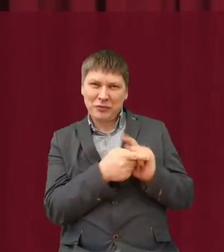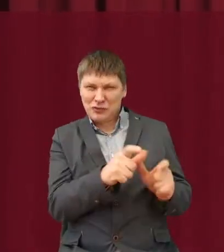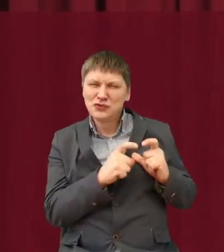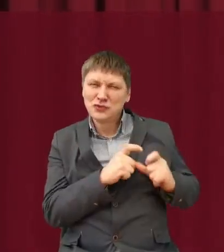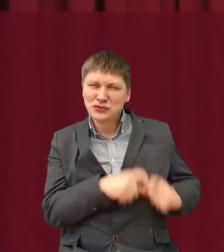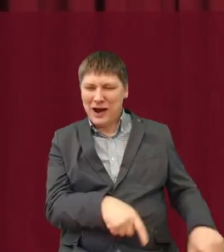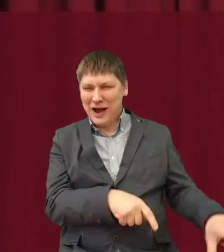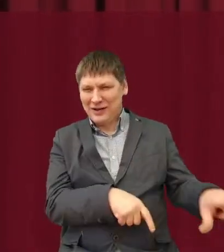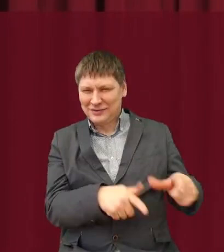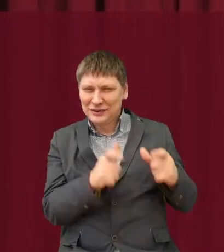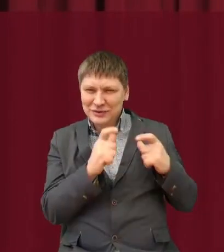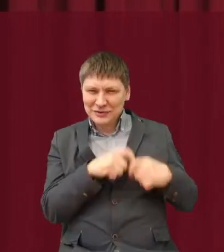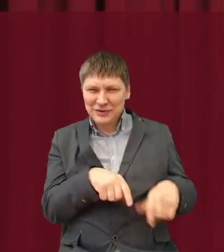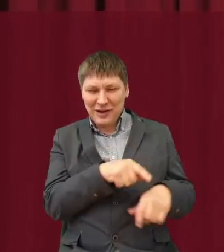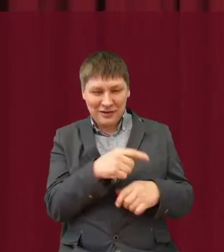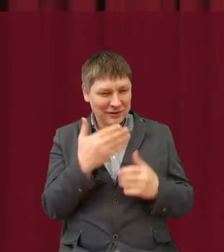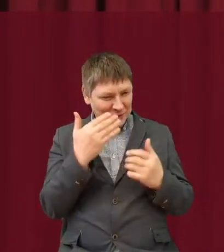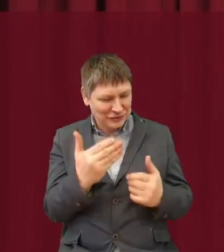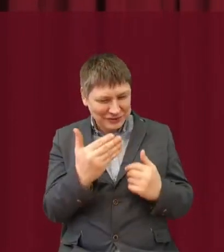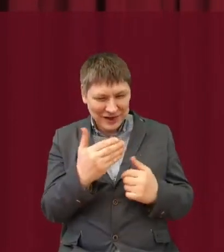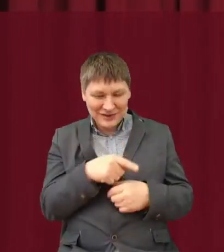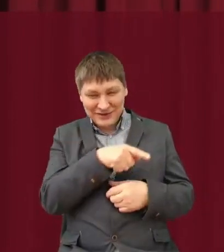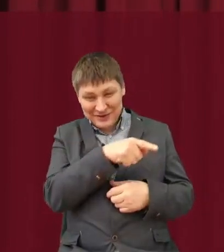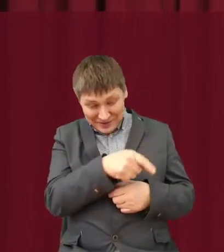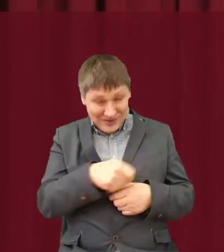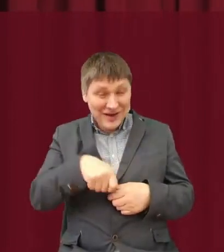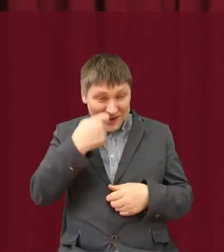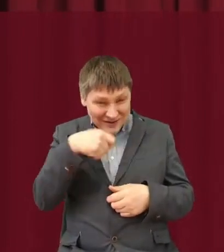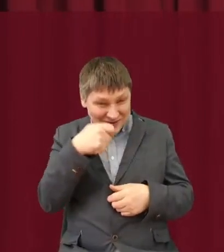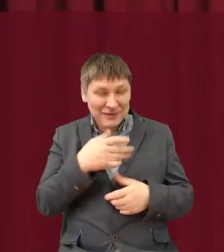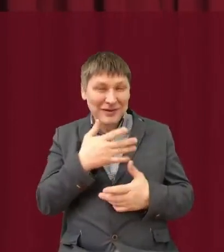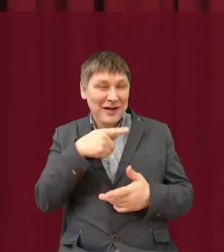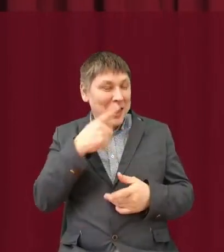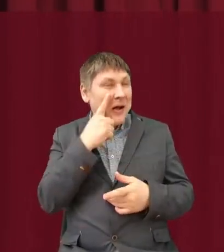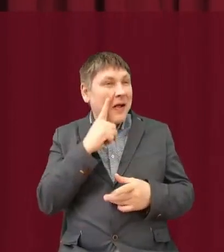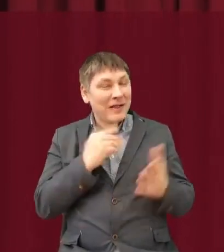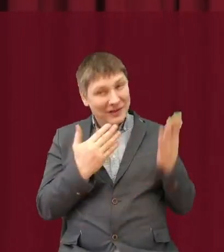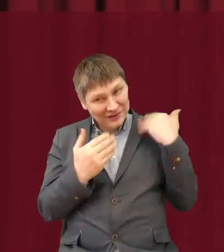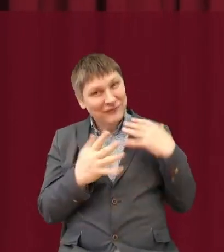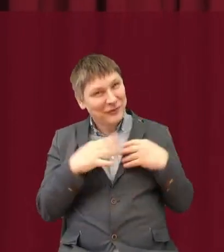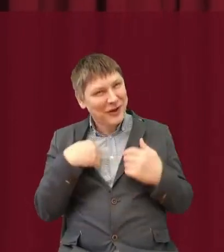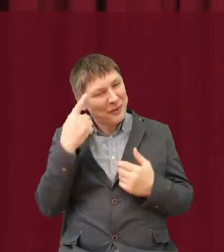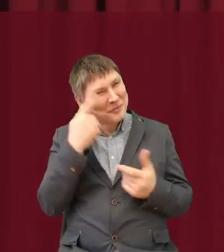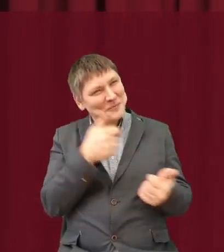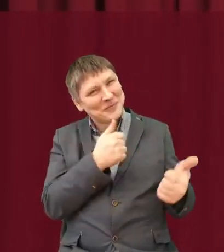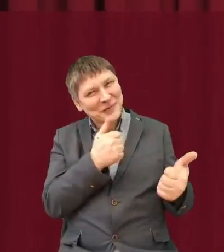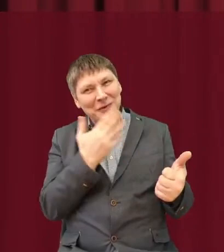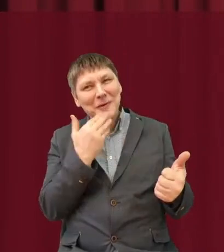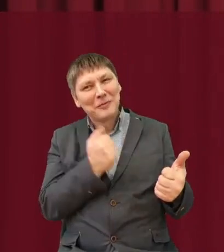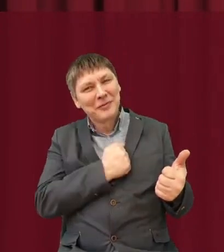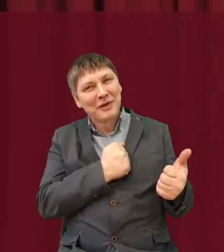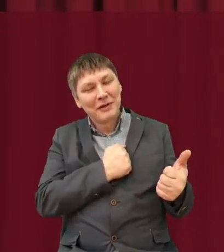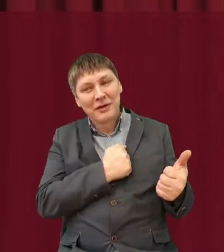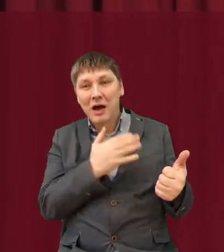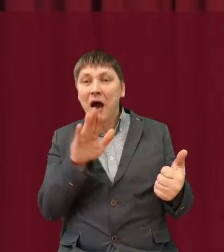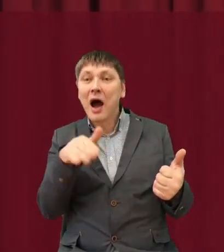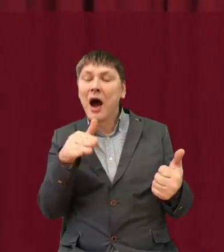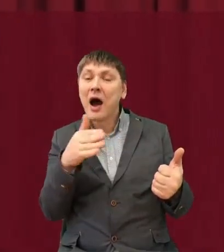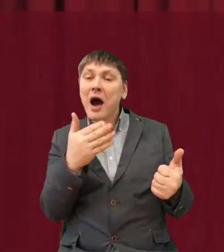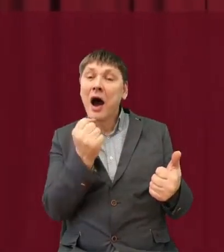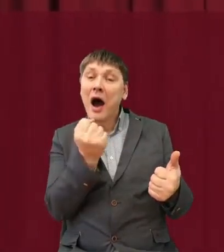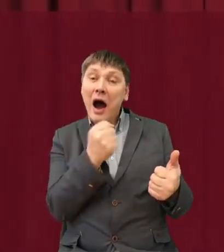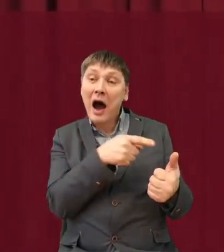потому что чавкает все течет Ну Изменился человек Нет не изменился